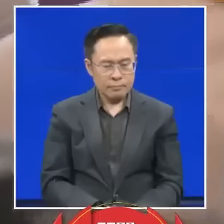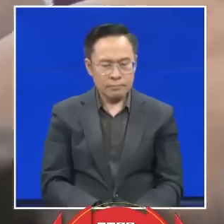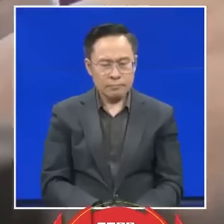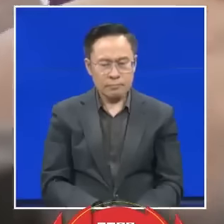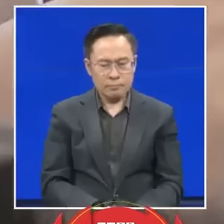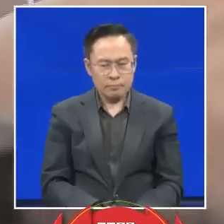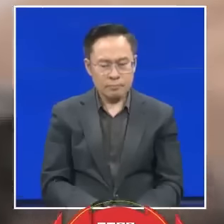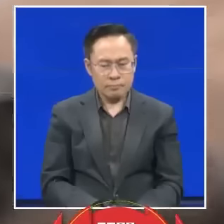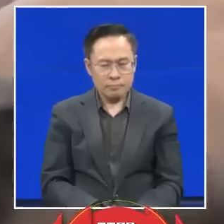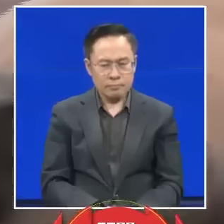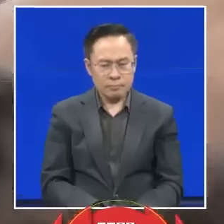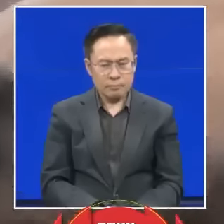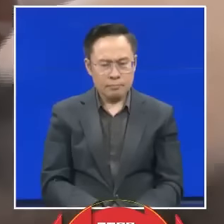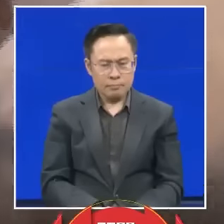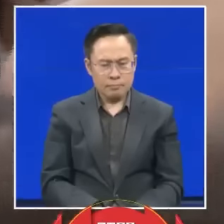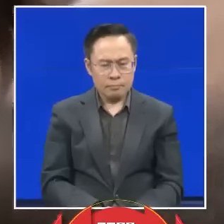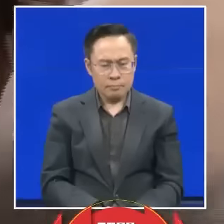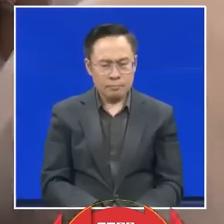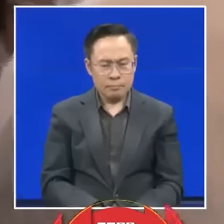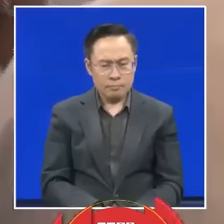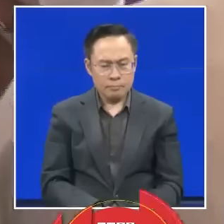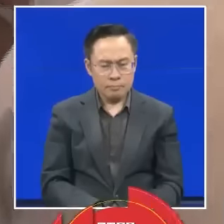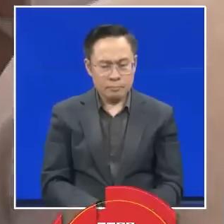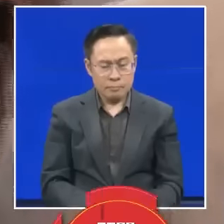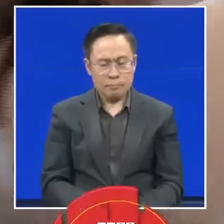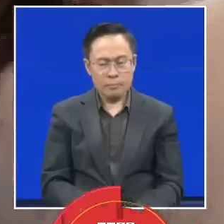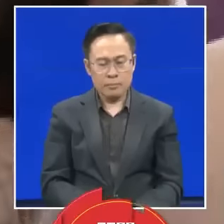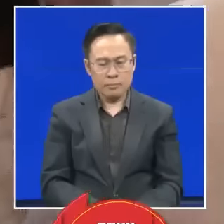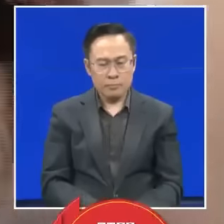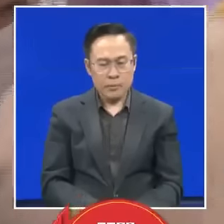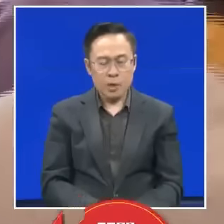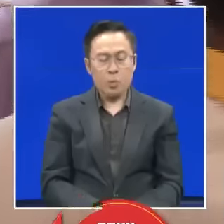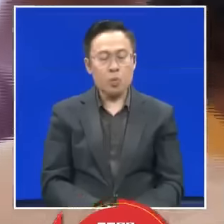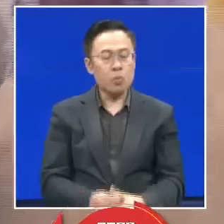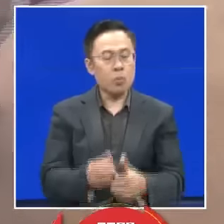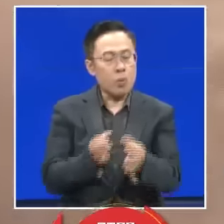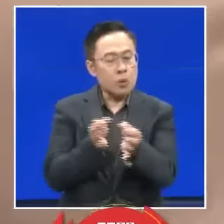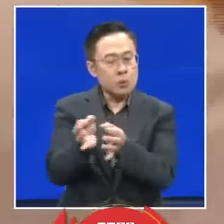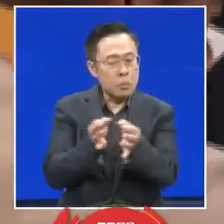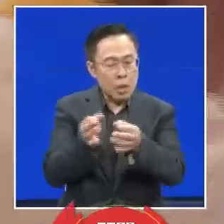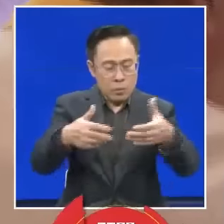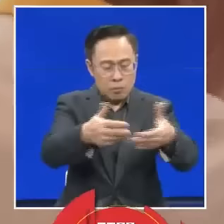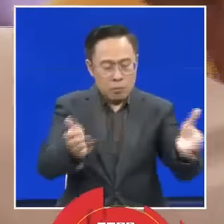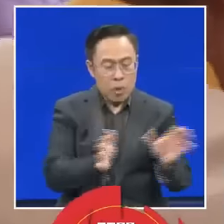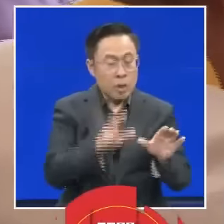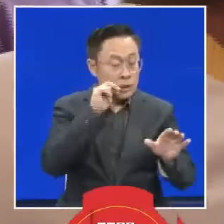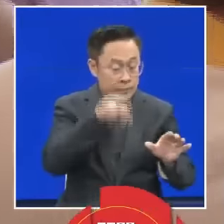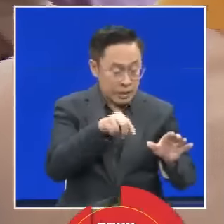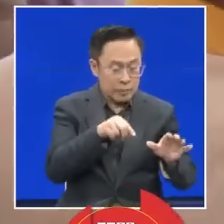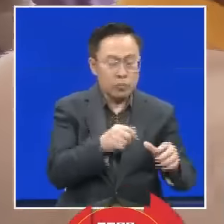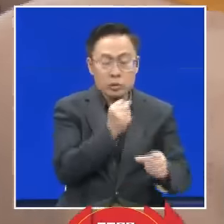ายปี67มาทำไม่อาคารประคับน้ำขวดทำตัวท่อระบายน้ำสิ่งตัว